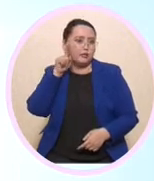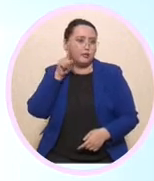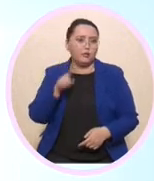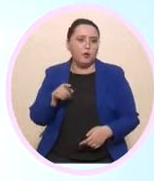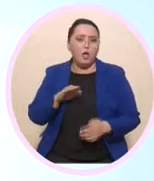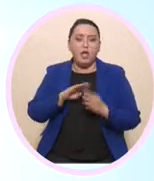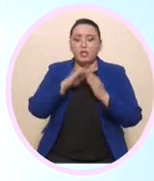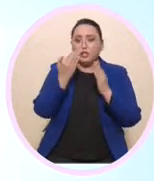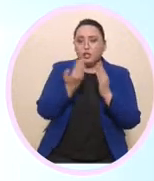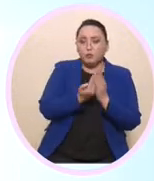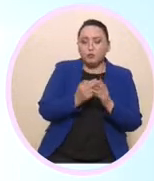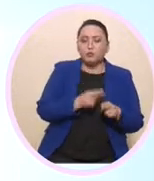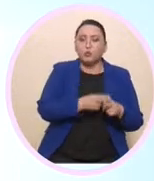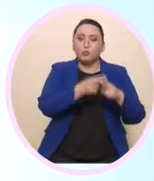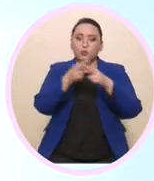тийм ээ.